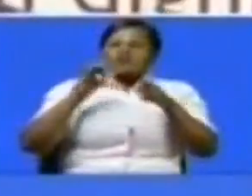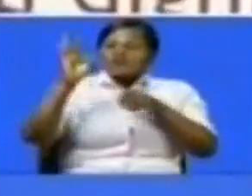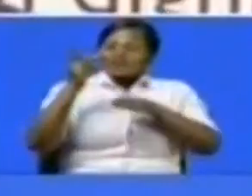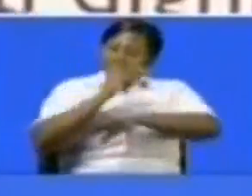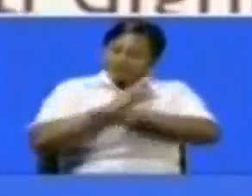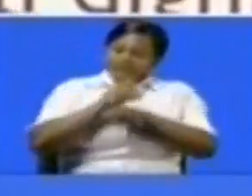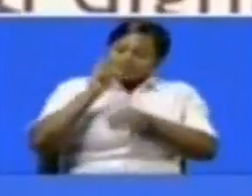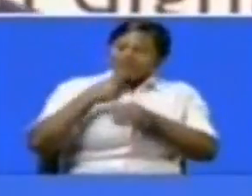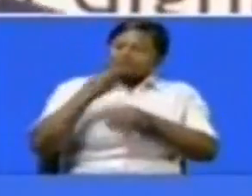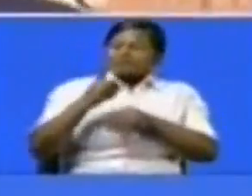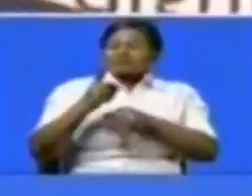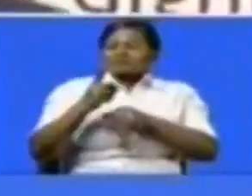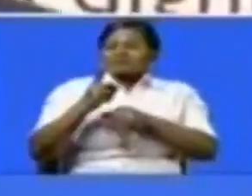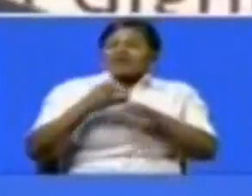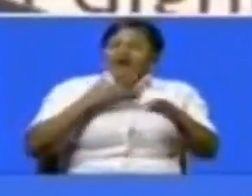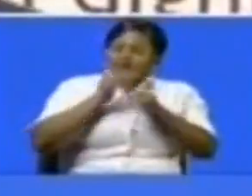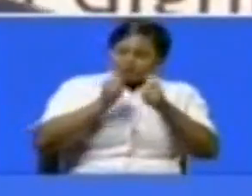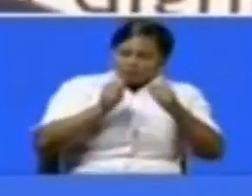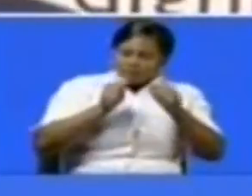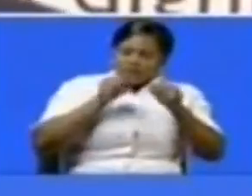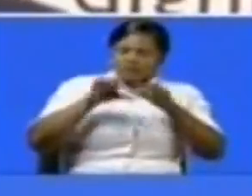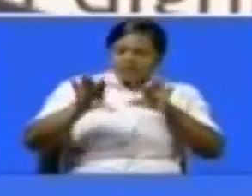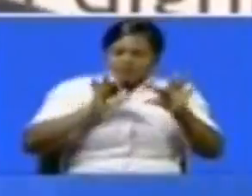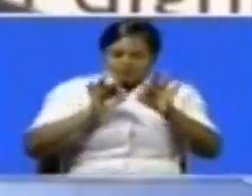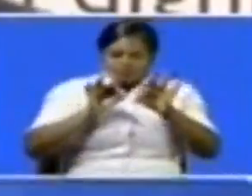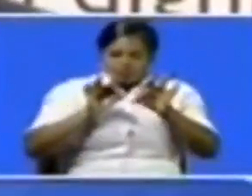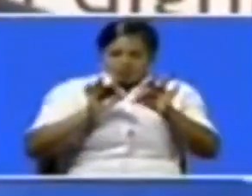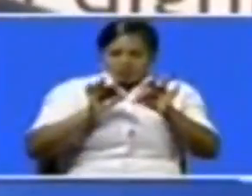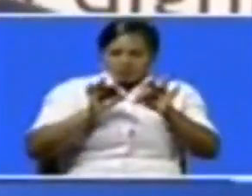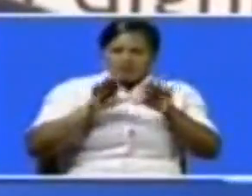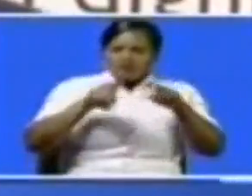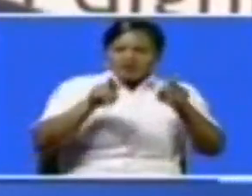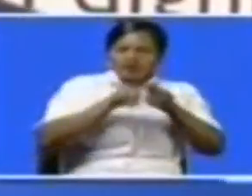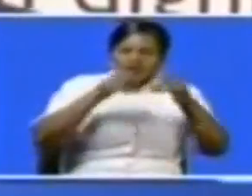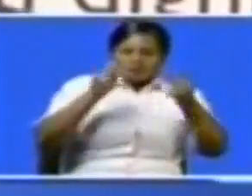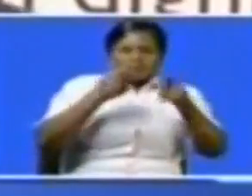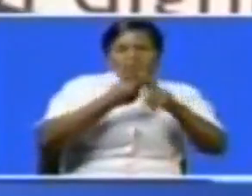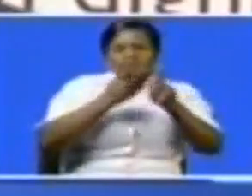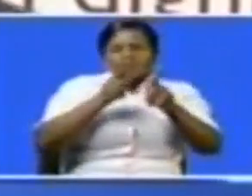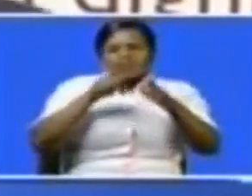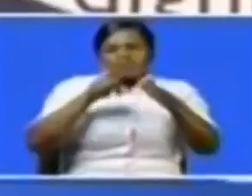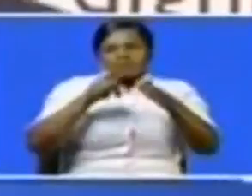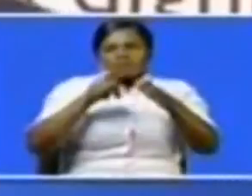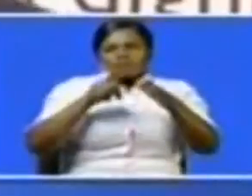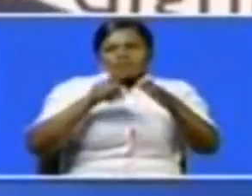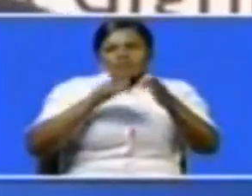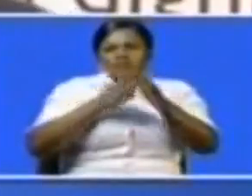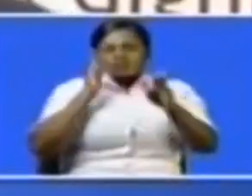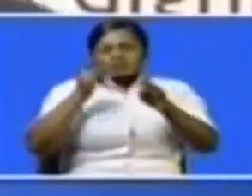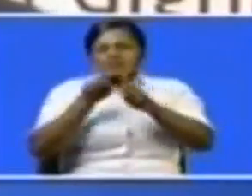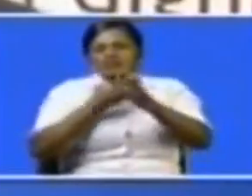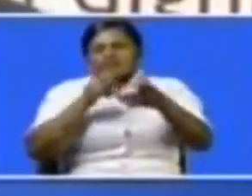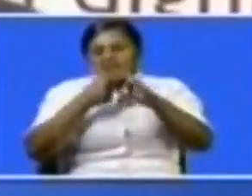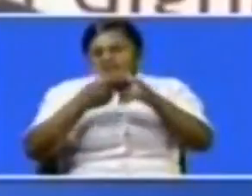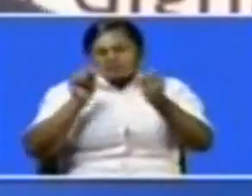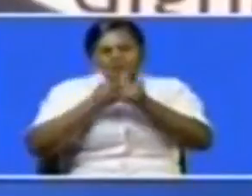30 days period, within which if they choose to take the safe path of what we're calling dignified exit, we